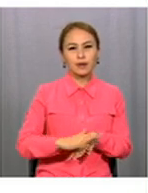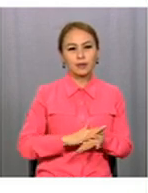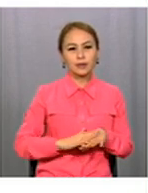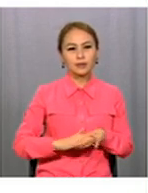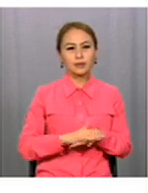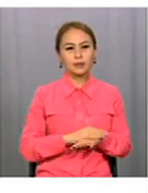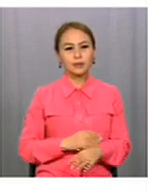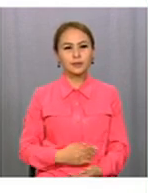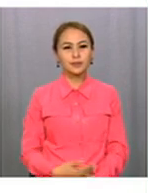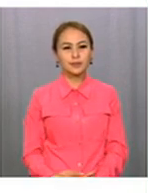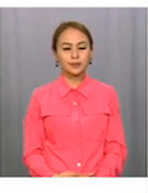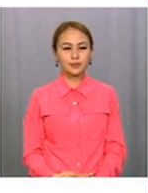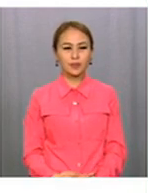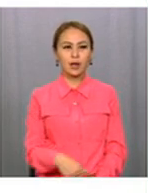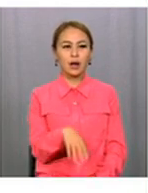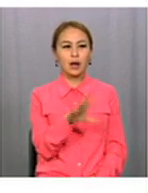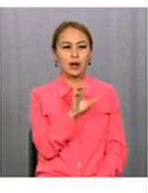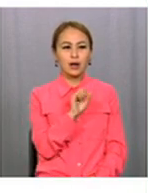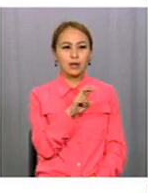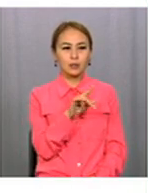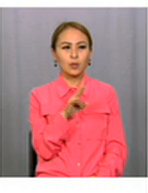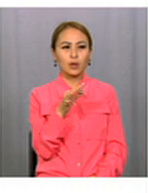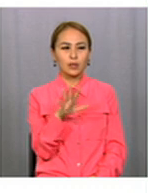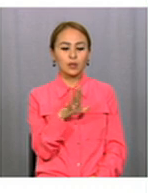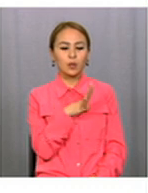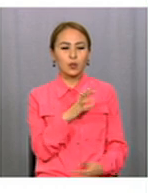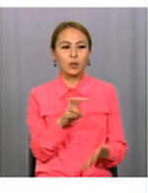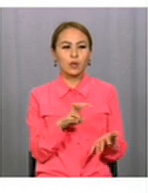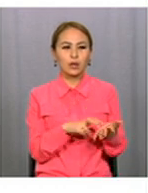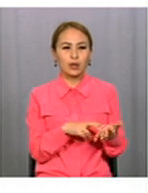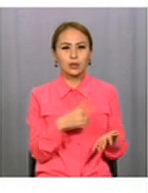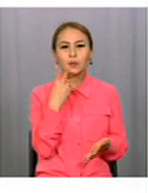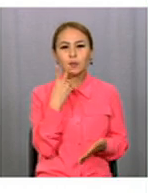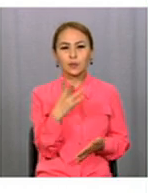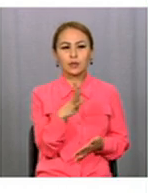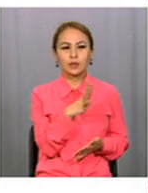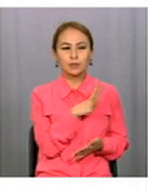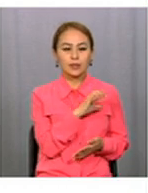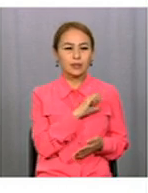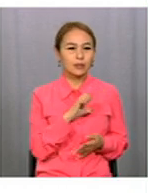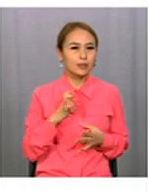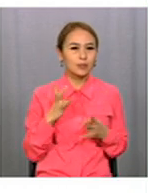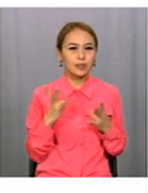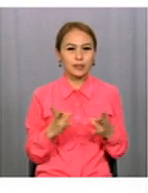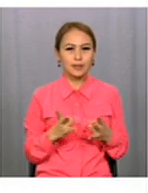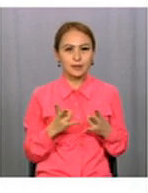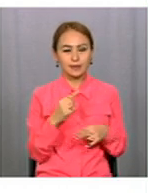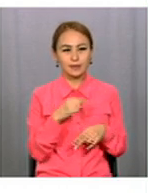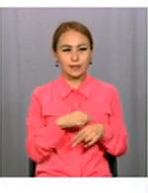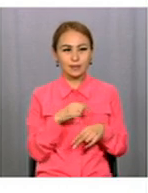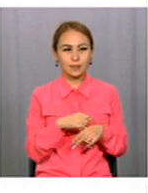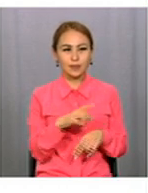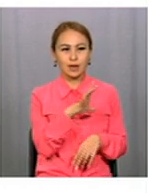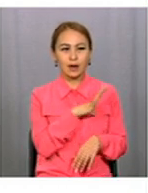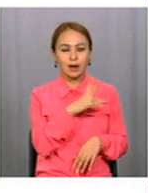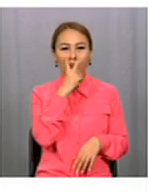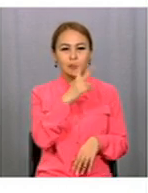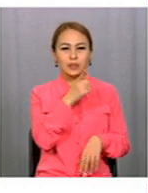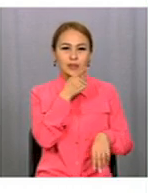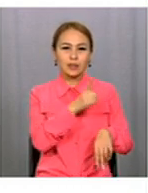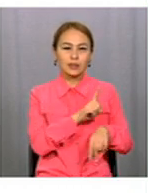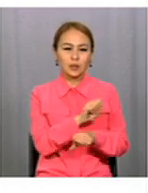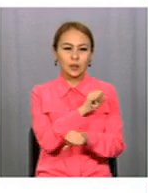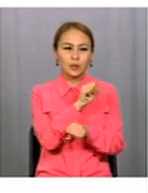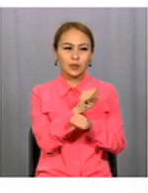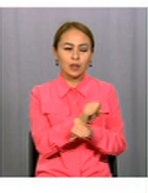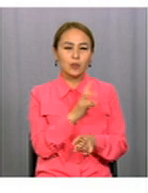халықтың. Алып ойлардың қорққанын көрдім, ең бір нәзік сезімнен. Алып сағаттар тоқтағанын көрдім,